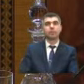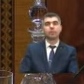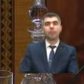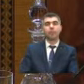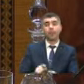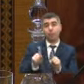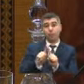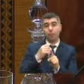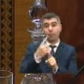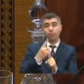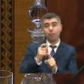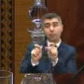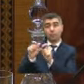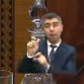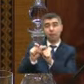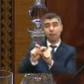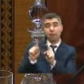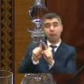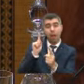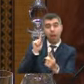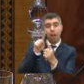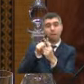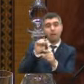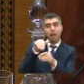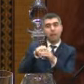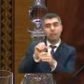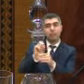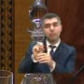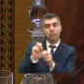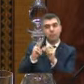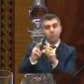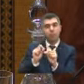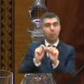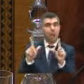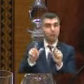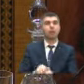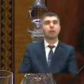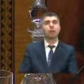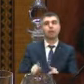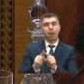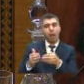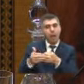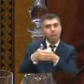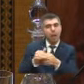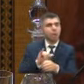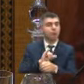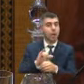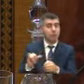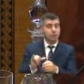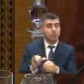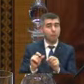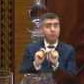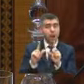توطية الثقة والمكتسبات، ثانيا الانفتاح ورفض الانغلاق على الذات، ثالثا التسريع الاقتصادي والنجاة